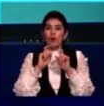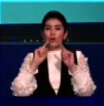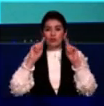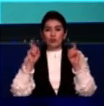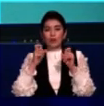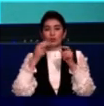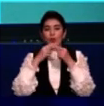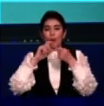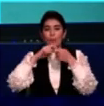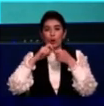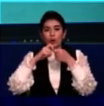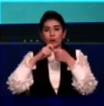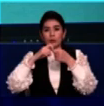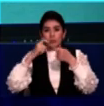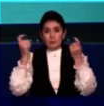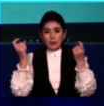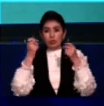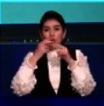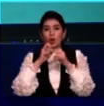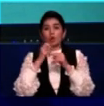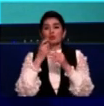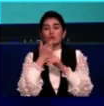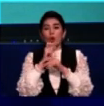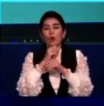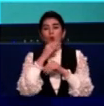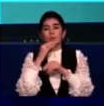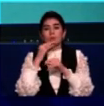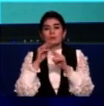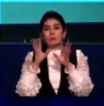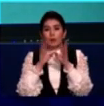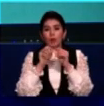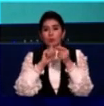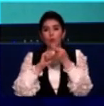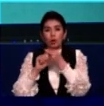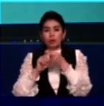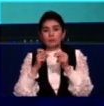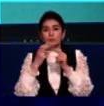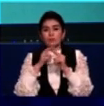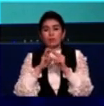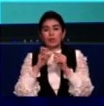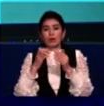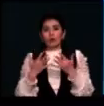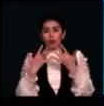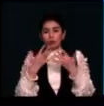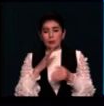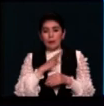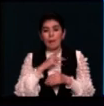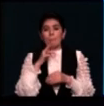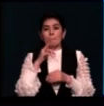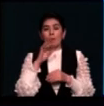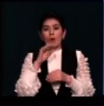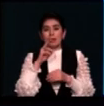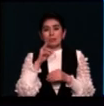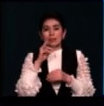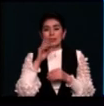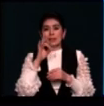qo'shbog'lar uzilishi natijasida juda ham katta molekulalar bir-biri bilan bog'lanish natijasida hosil bo'ladi.